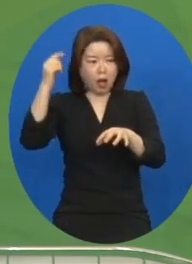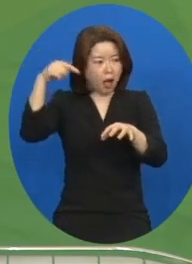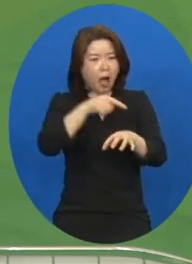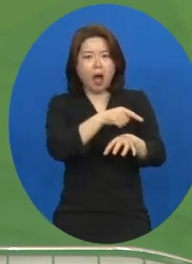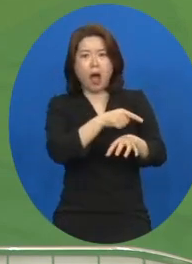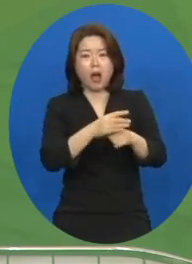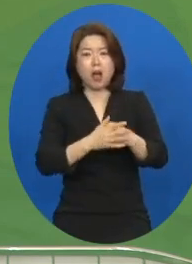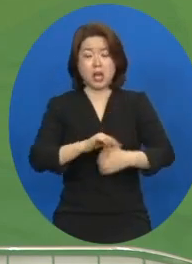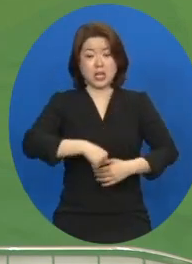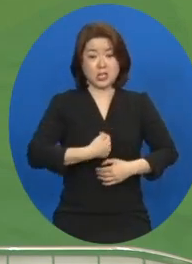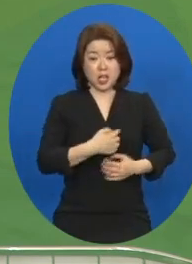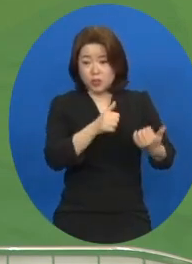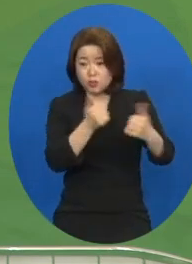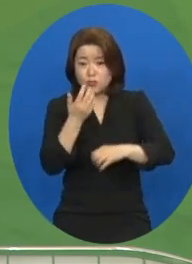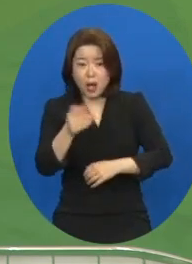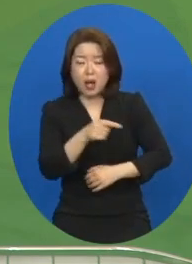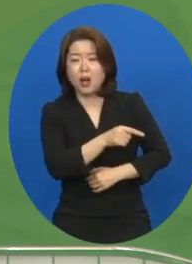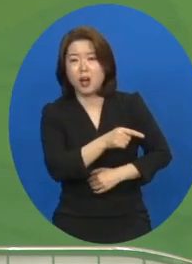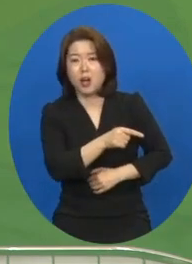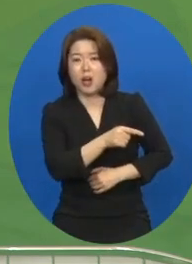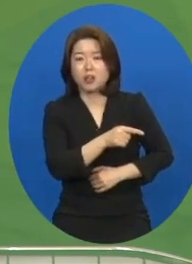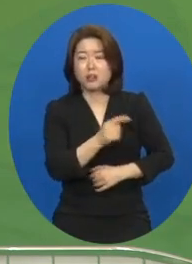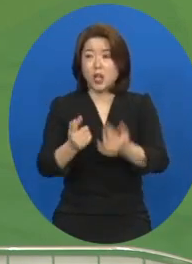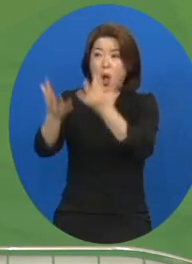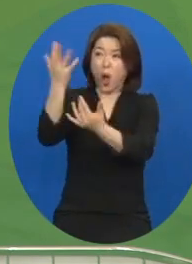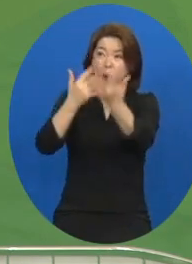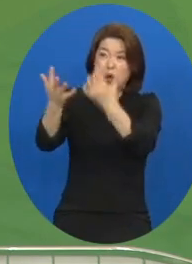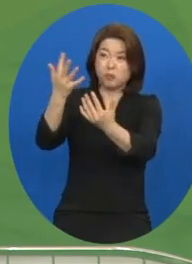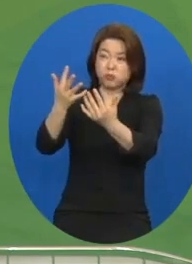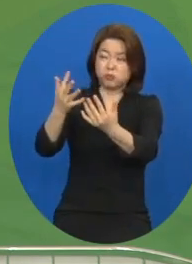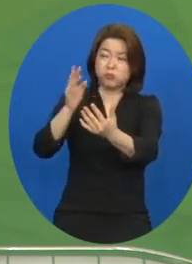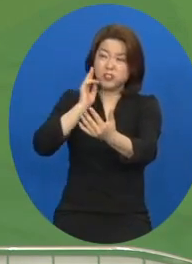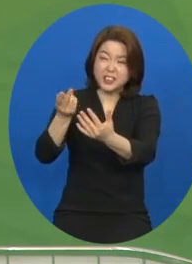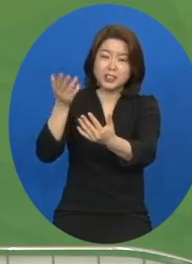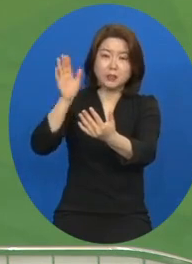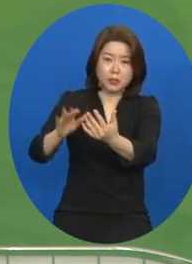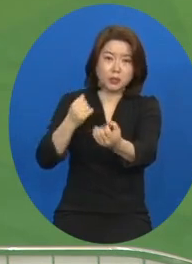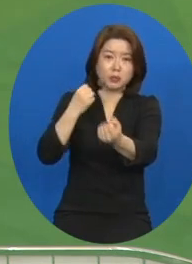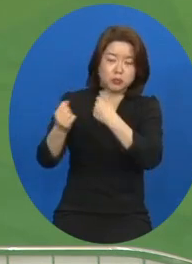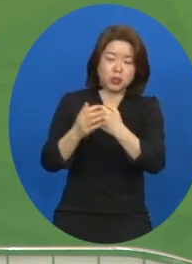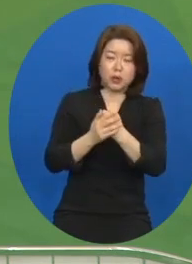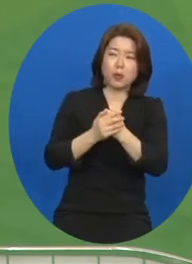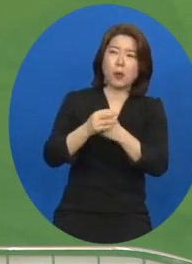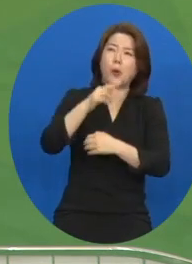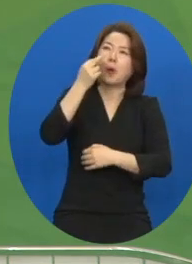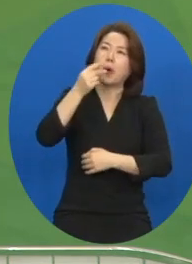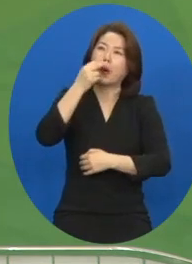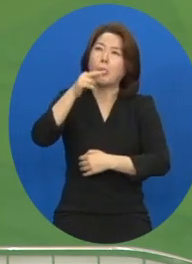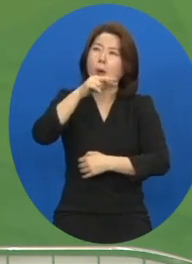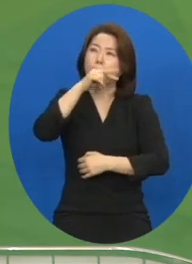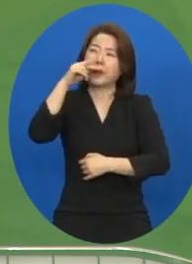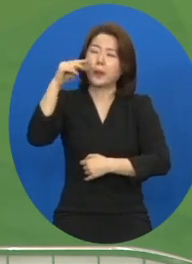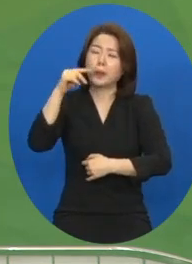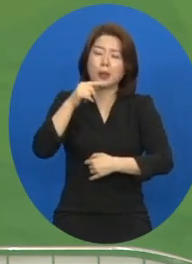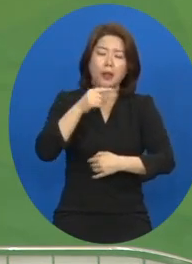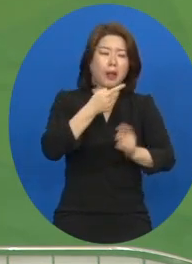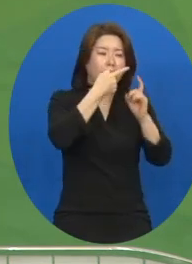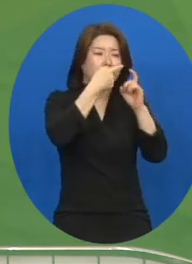자기가 죽을 길인데 불구덩이 속인데 그 깻묵 타는 고소한 냄새에